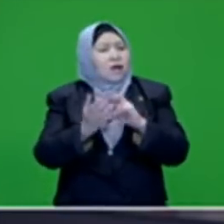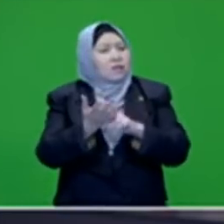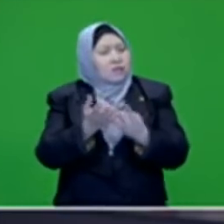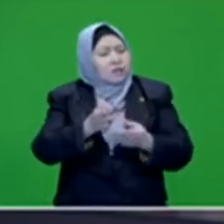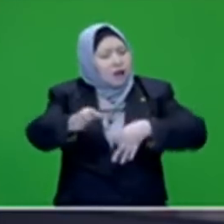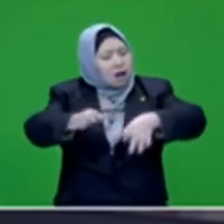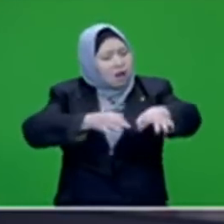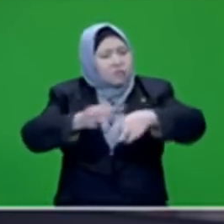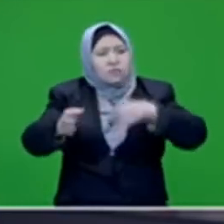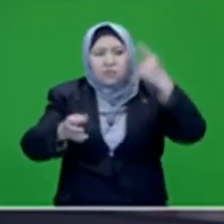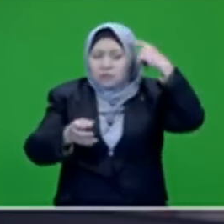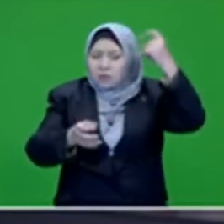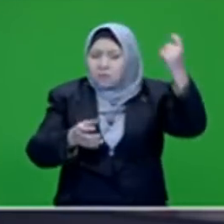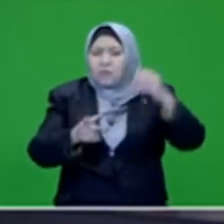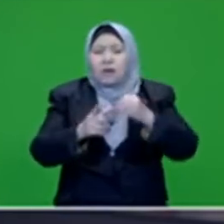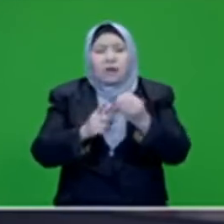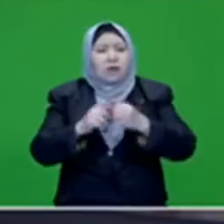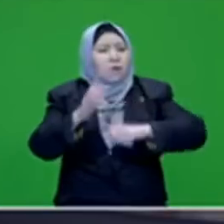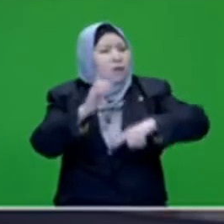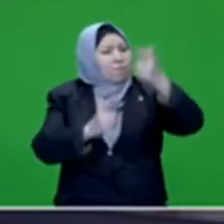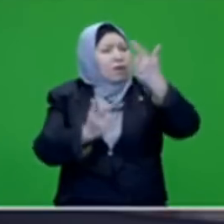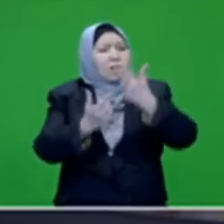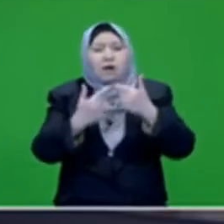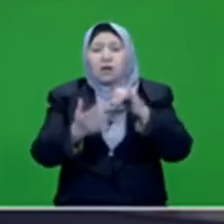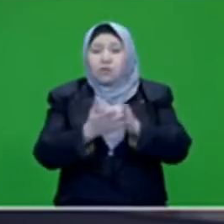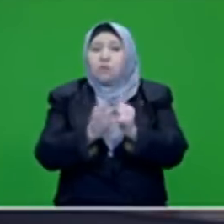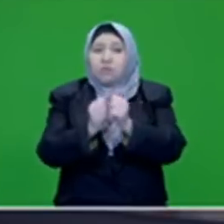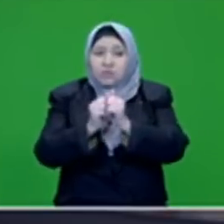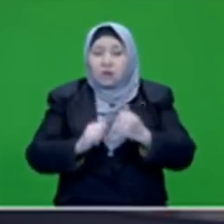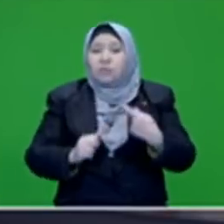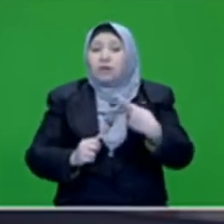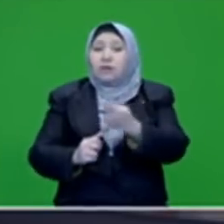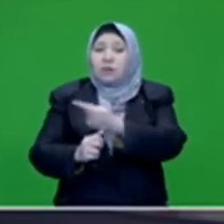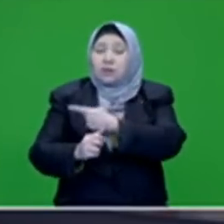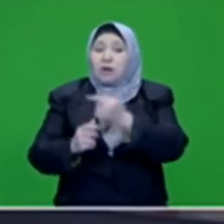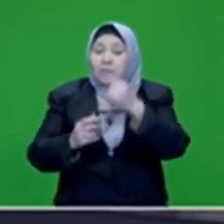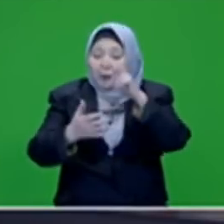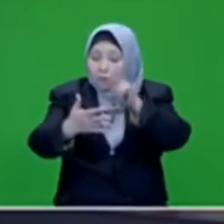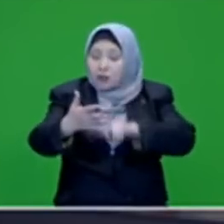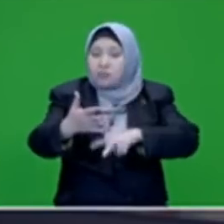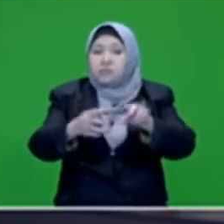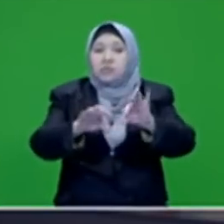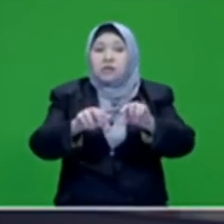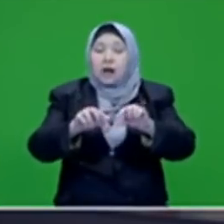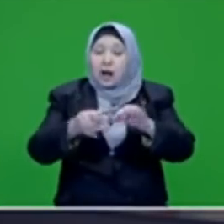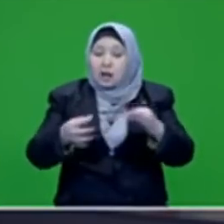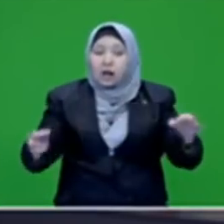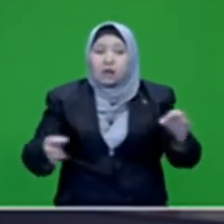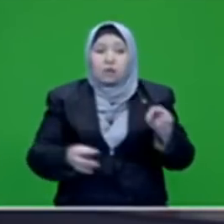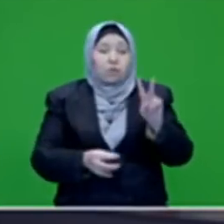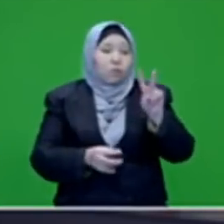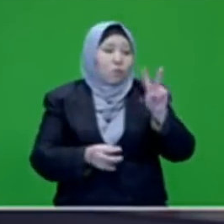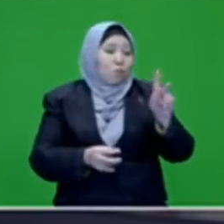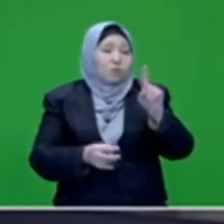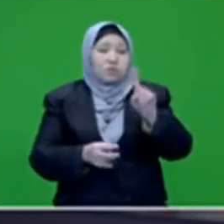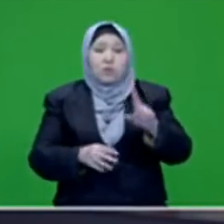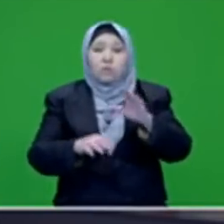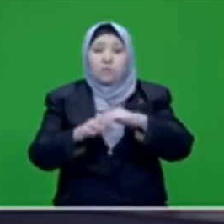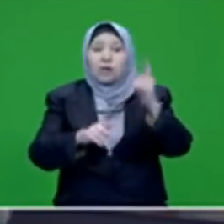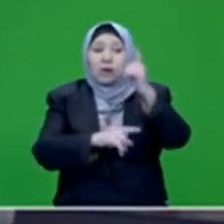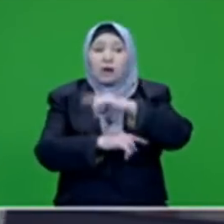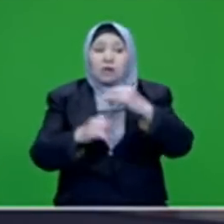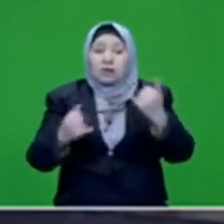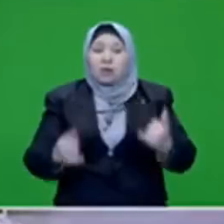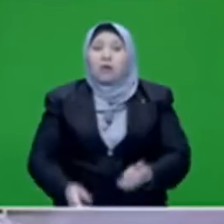mimpi ataupun ianya lebih daripada itu? Kita bersama Ustaz Tarmizi membaca ayat 21 pada hari ini. Baik,